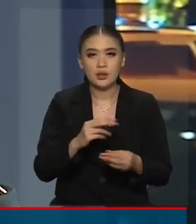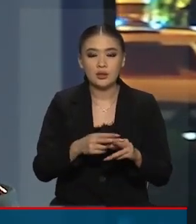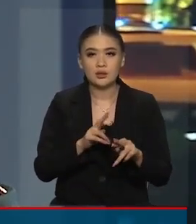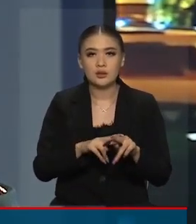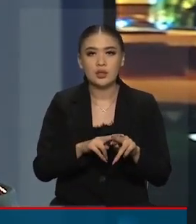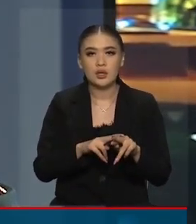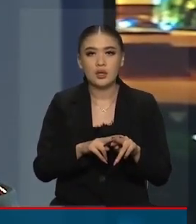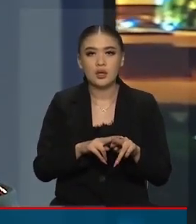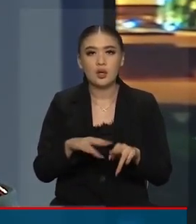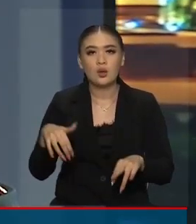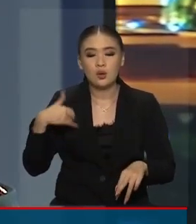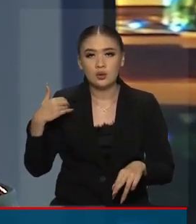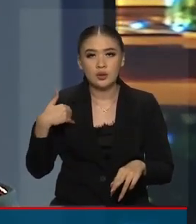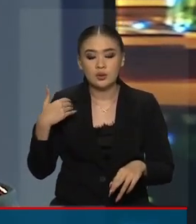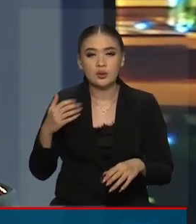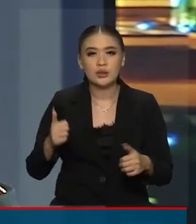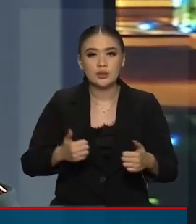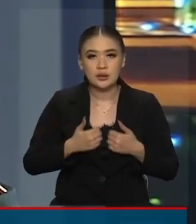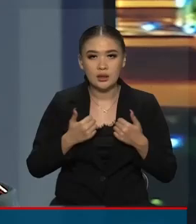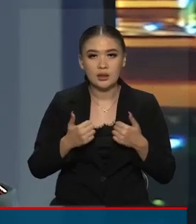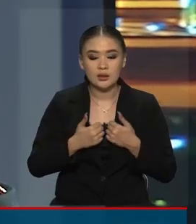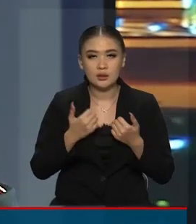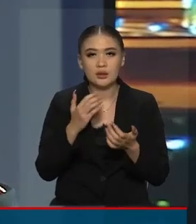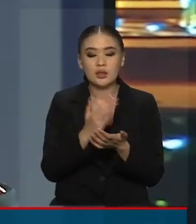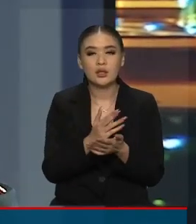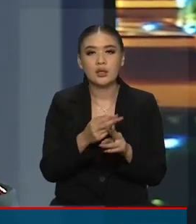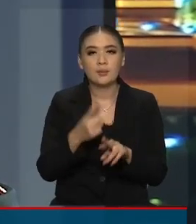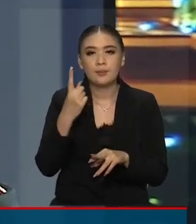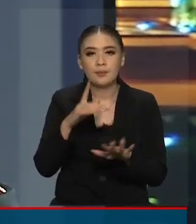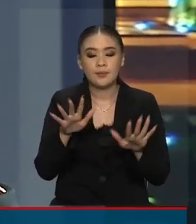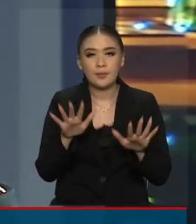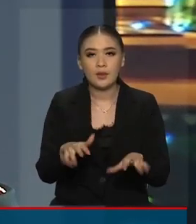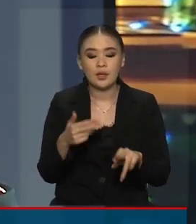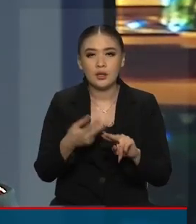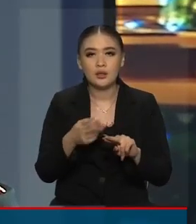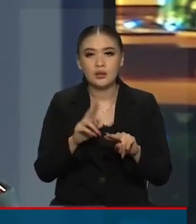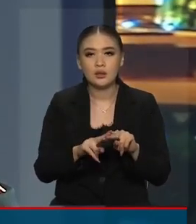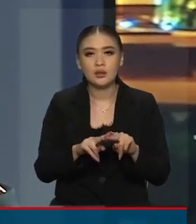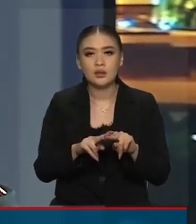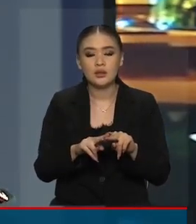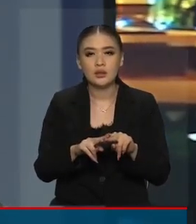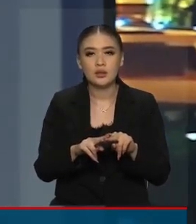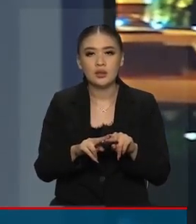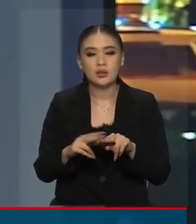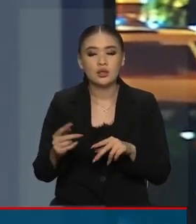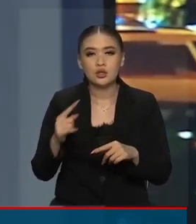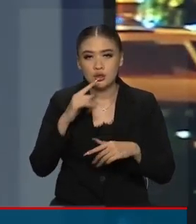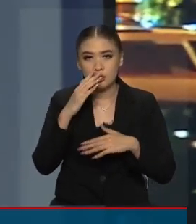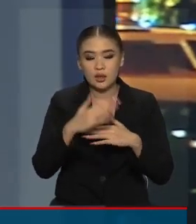барлық шараларды қолдануға тырысып отырмыз. Ең біріншіден ол біз жеке құраммен жақын